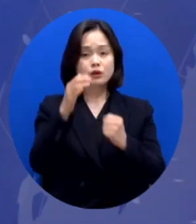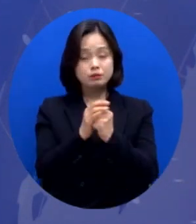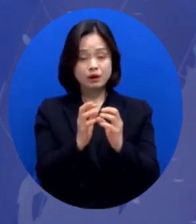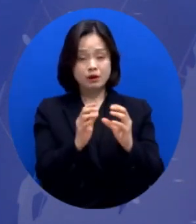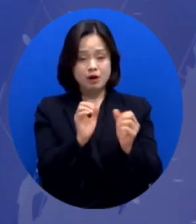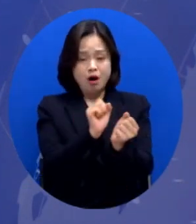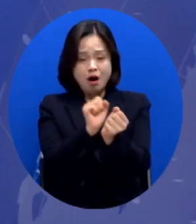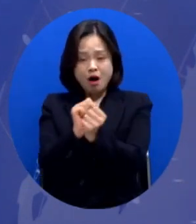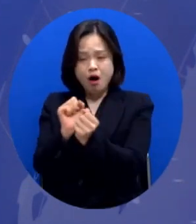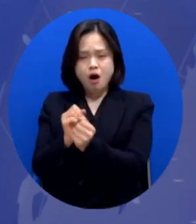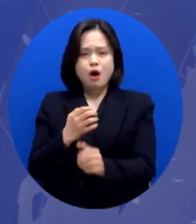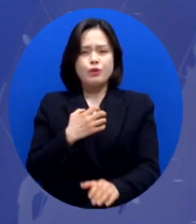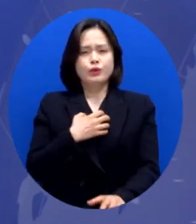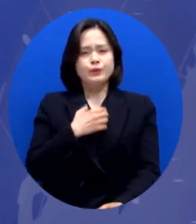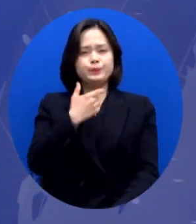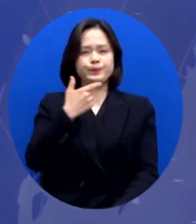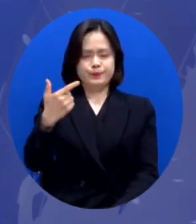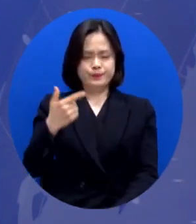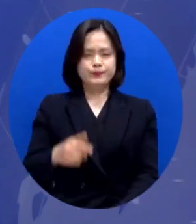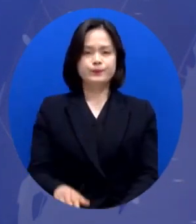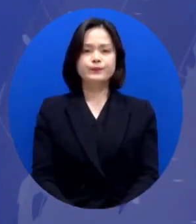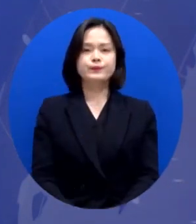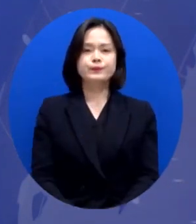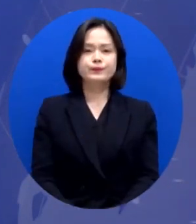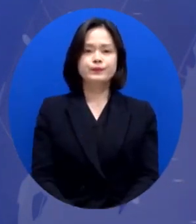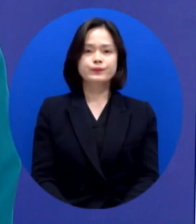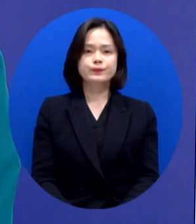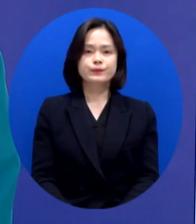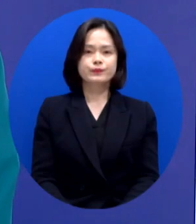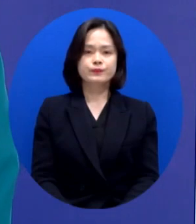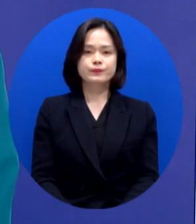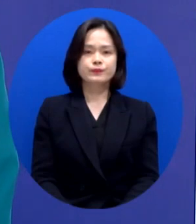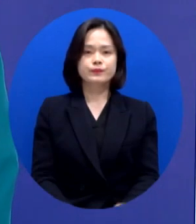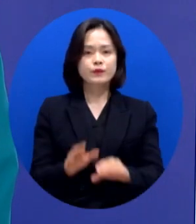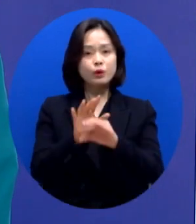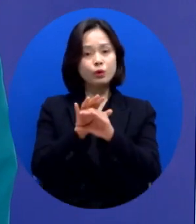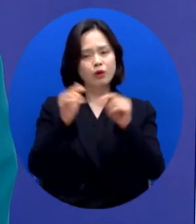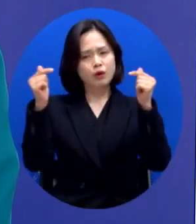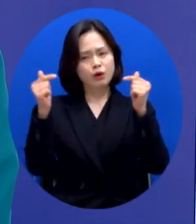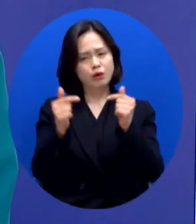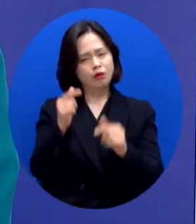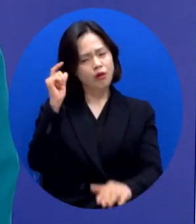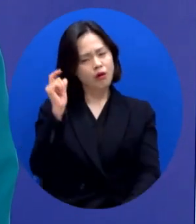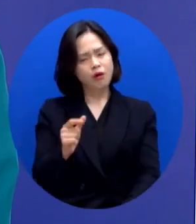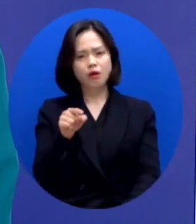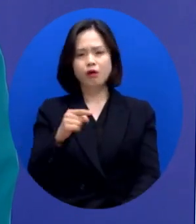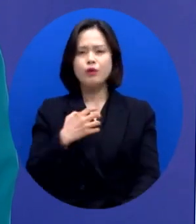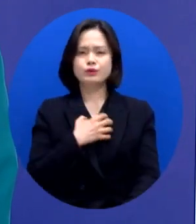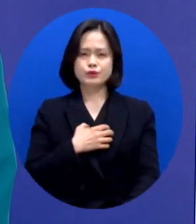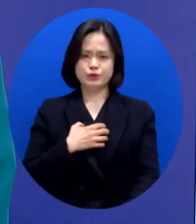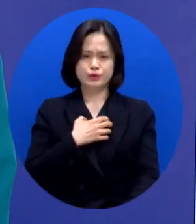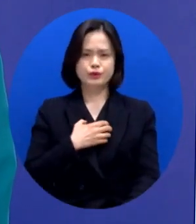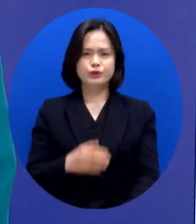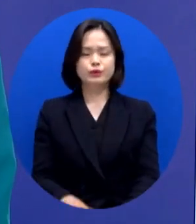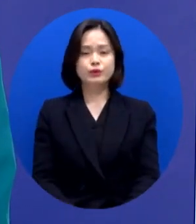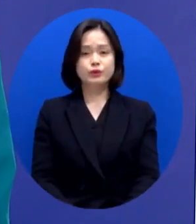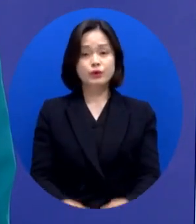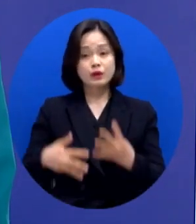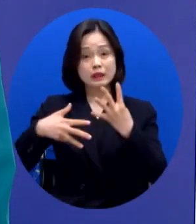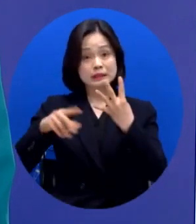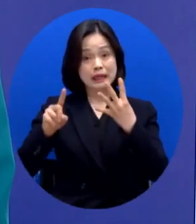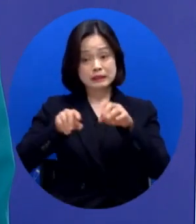확산세는 계속될 수 있다는 게 전문가들의 전망입니다. 네, 코로나19 참 이게 잡기가 쉽지가 않은 것 같습니다. 예, 4차